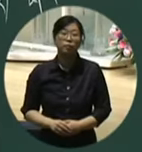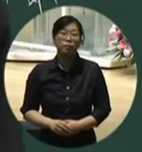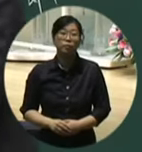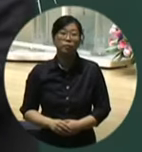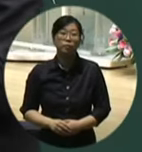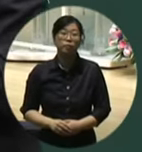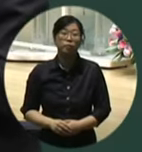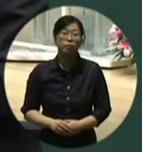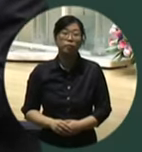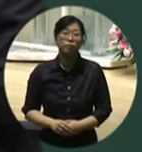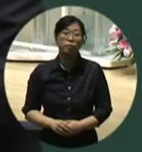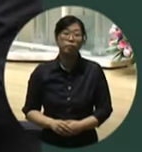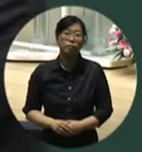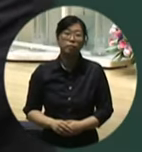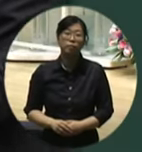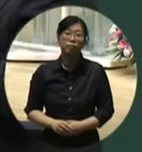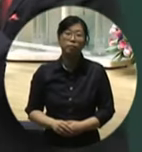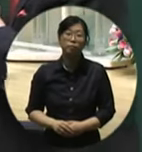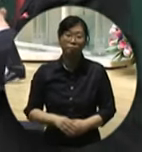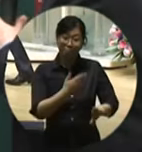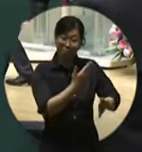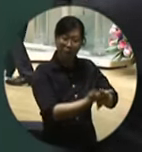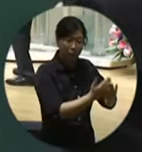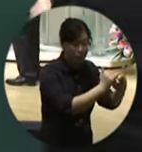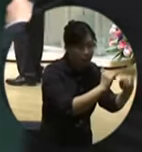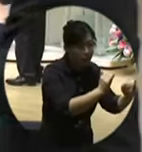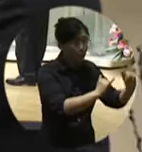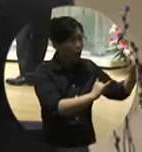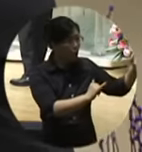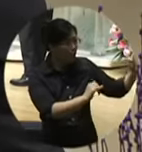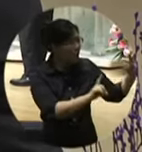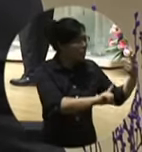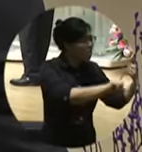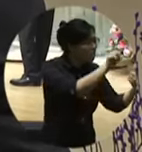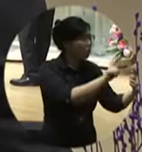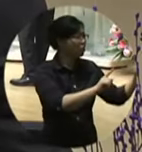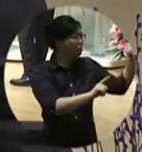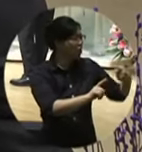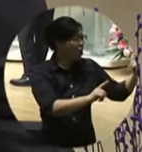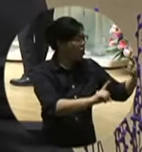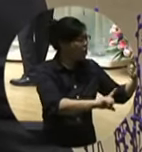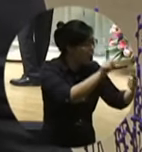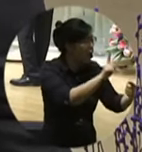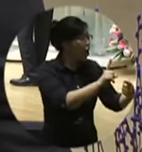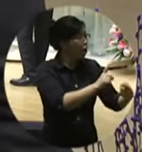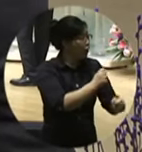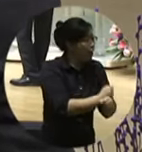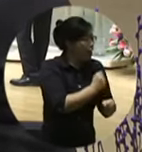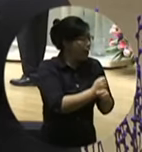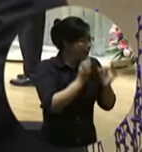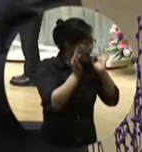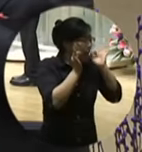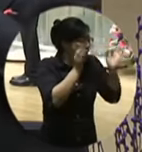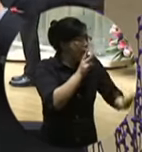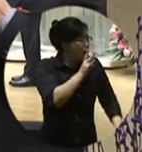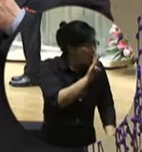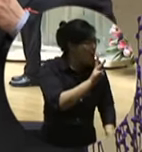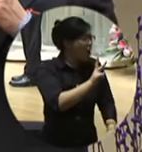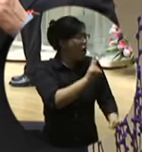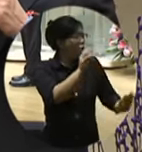그런데 다른 사람들이 100년, 200년, 1000년 동안 한다고 어렵게 생각했는데요. 하나님은 저와 여러분에게